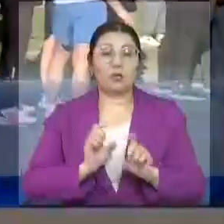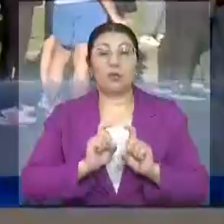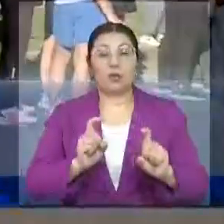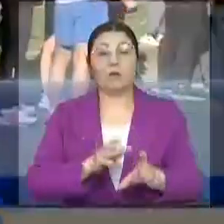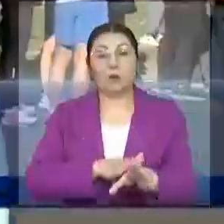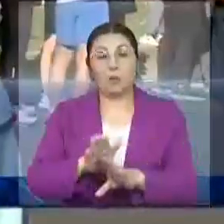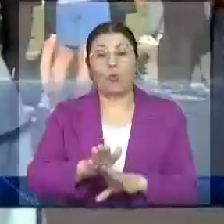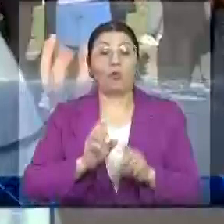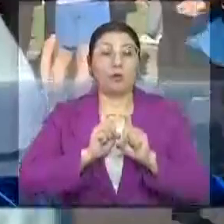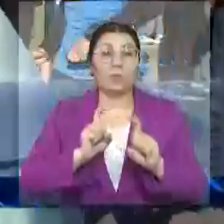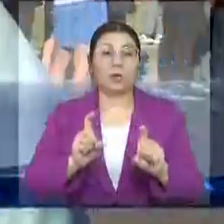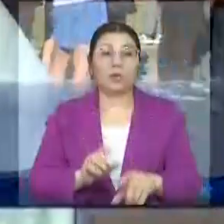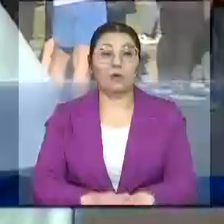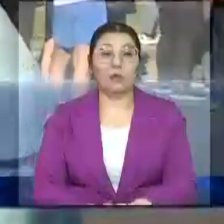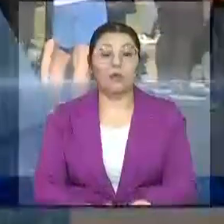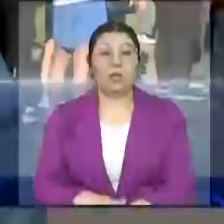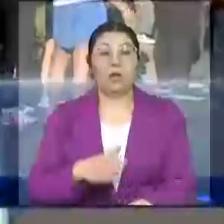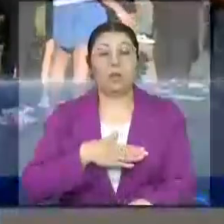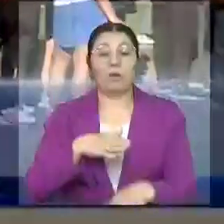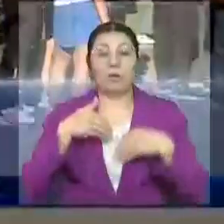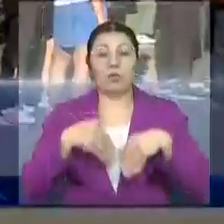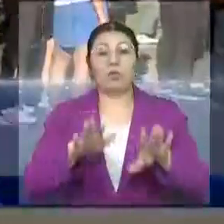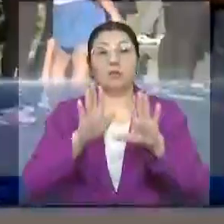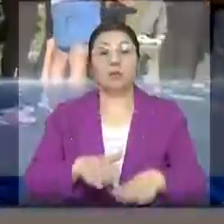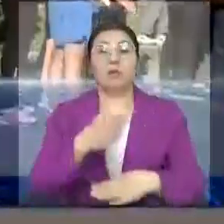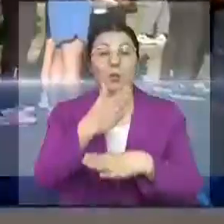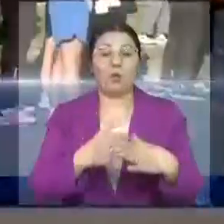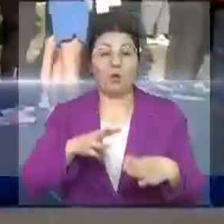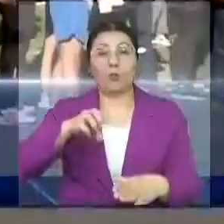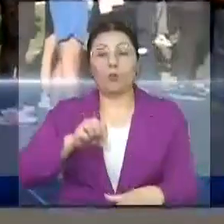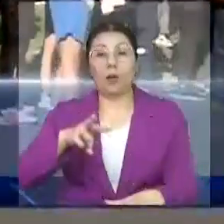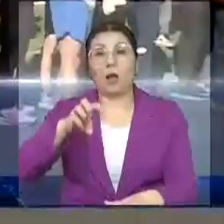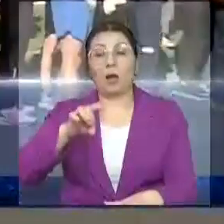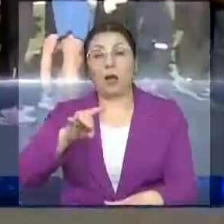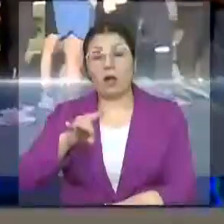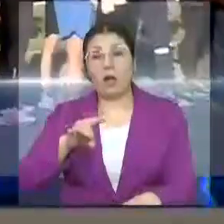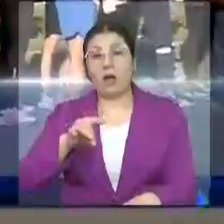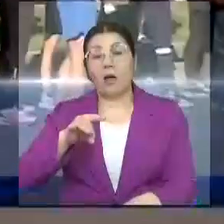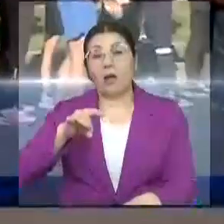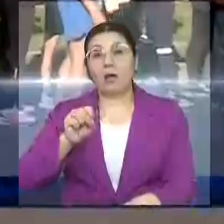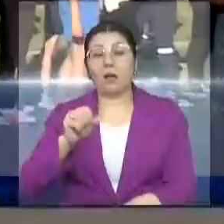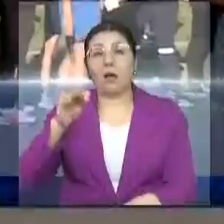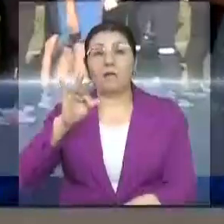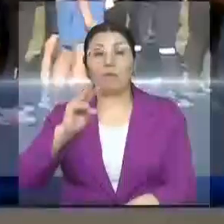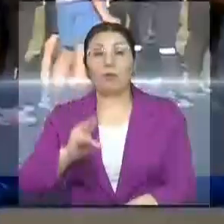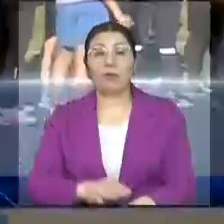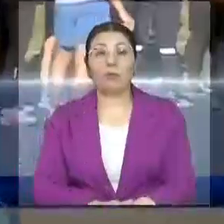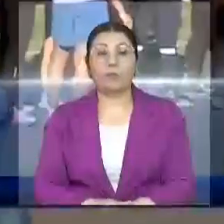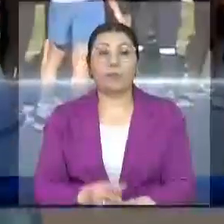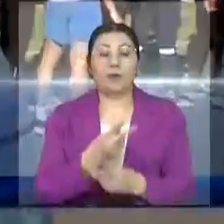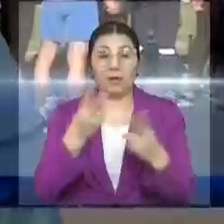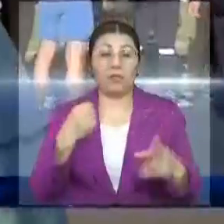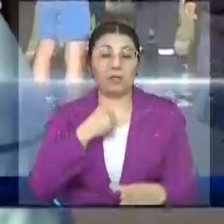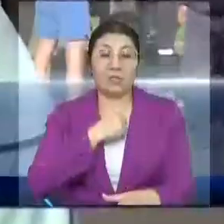марафон, поэтому мы решили его также оставить, ну и как бы в истории, чтобы у нас остался. Как вы видите, ажиотаж и